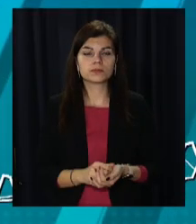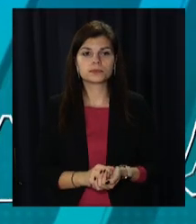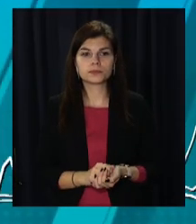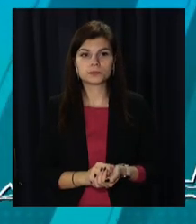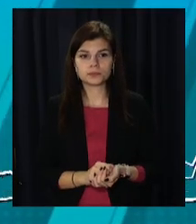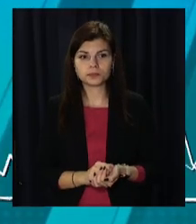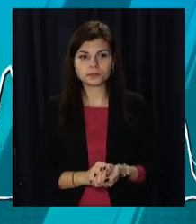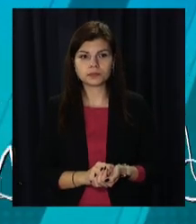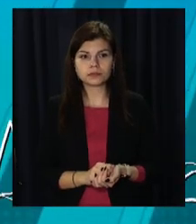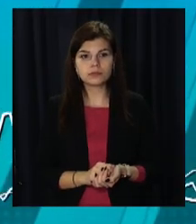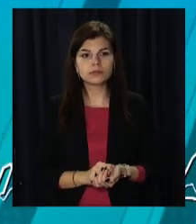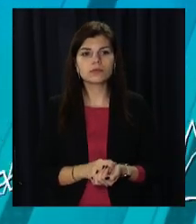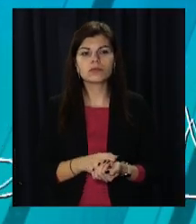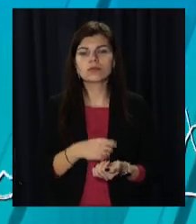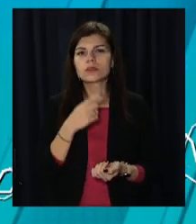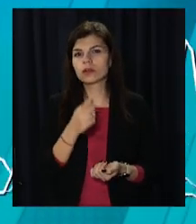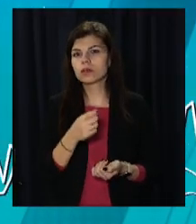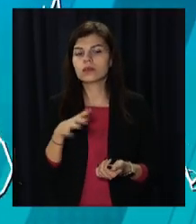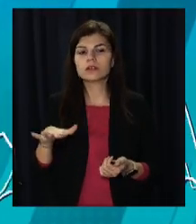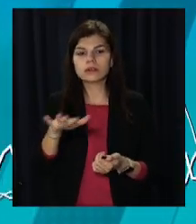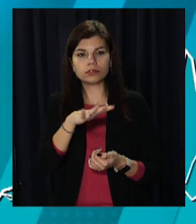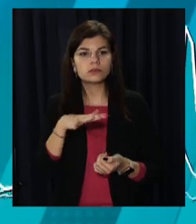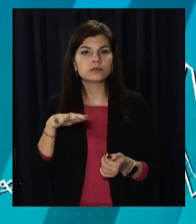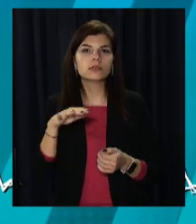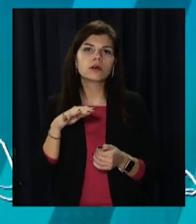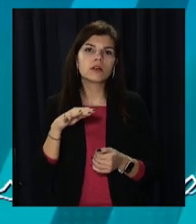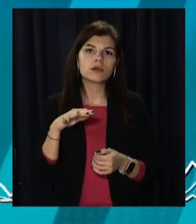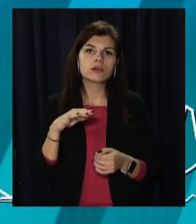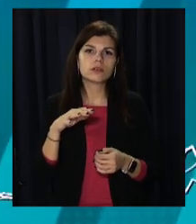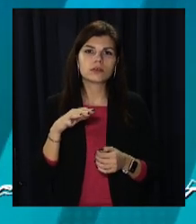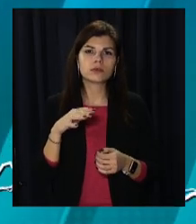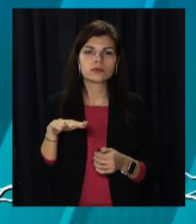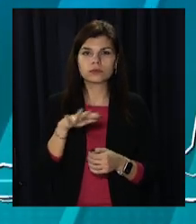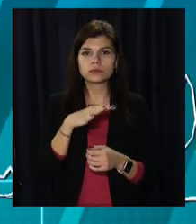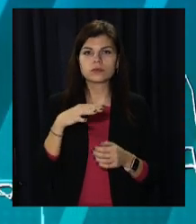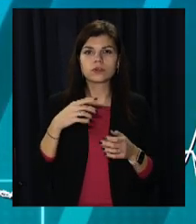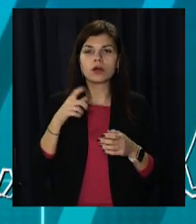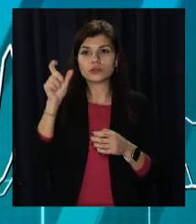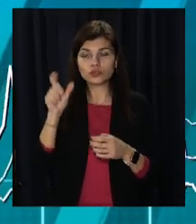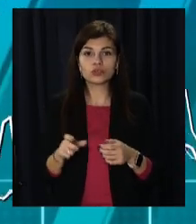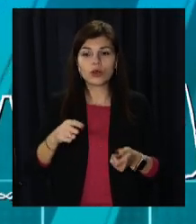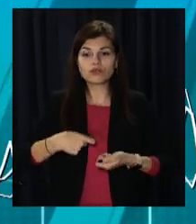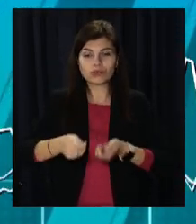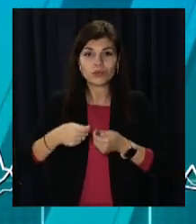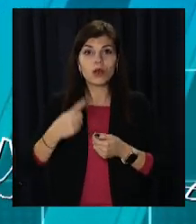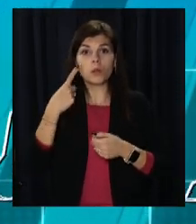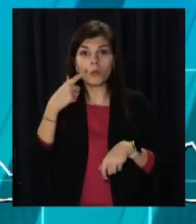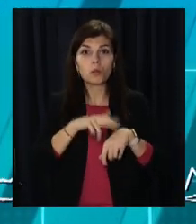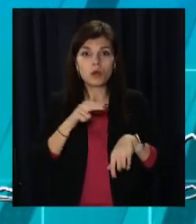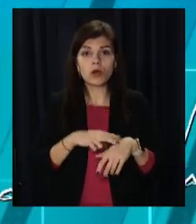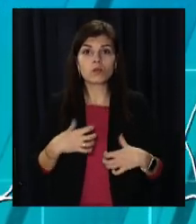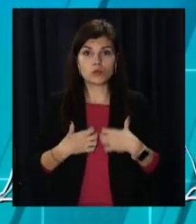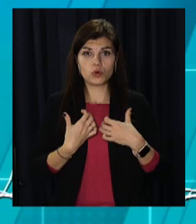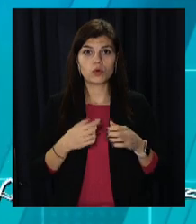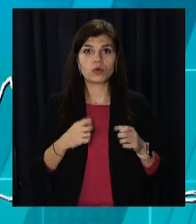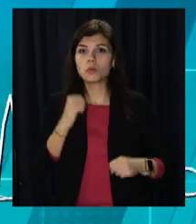Подали йому вимогу залишатися на місці, але він кинув каністру і почав тікати. Все ж таки